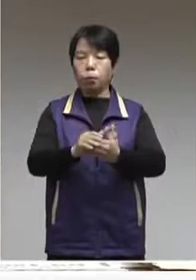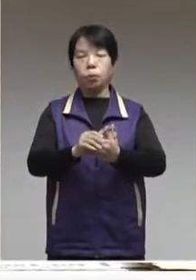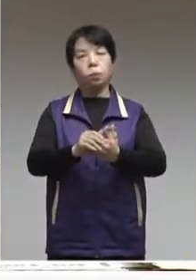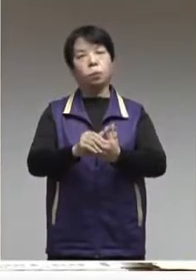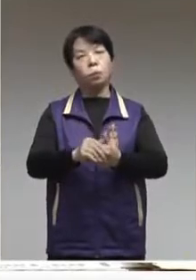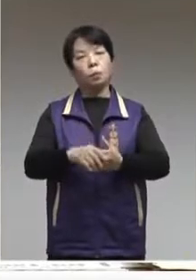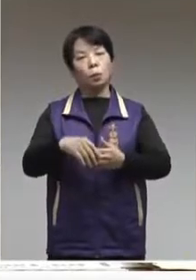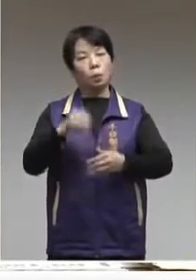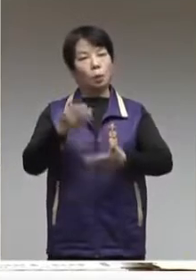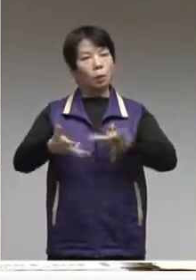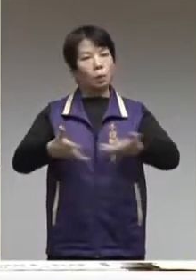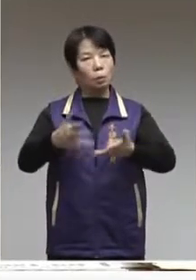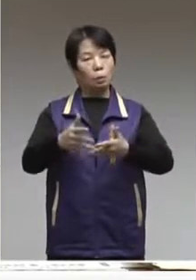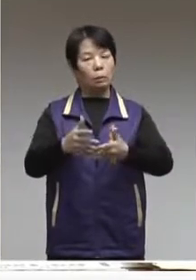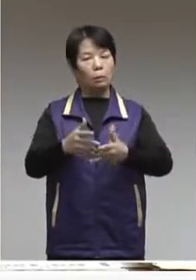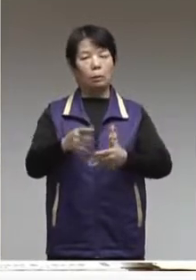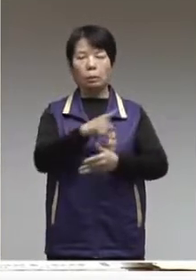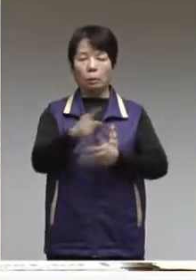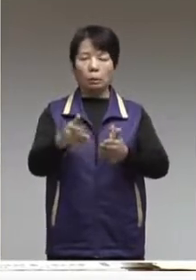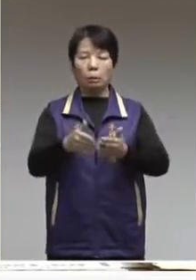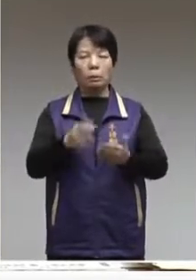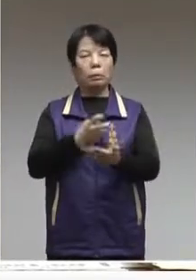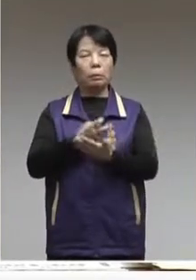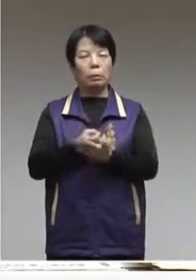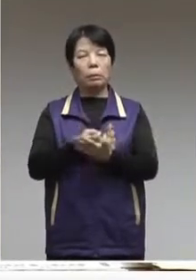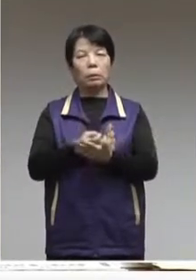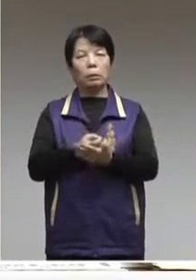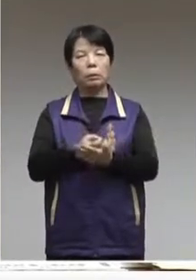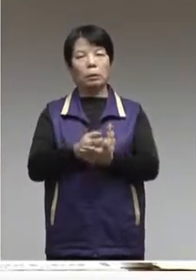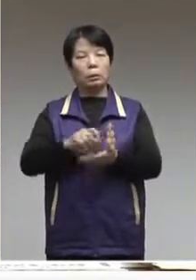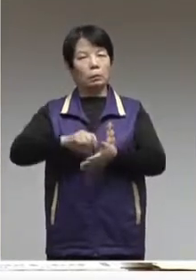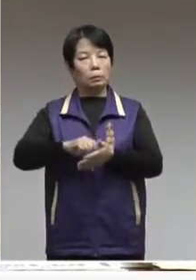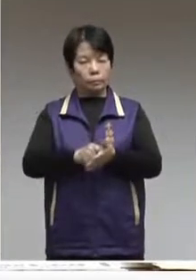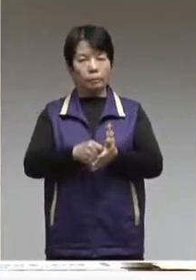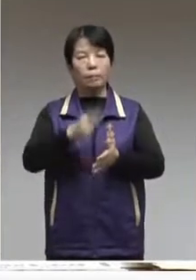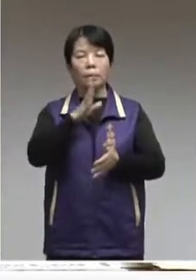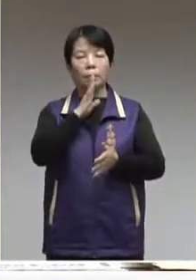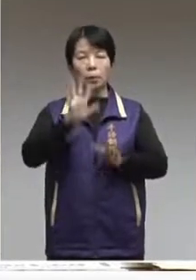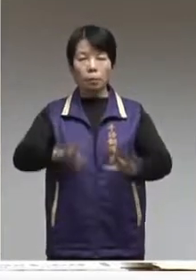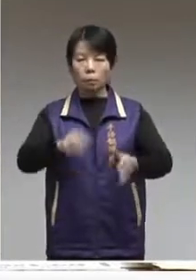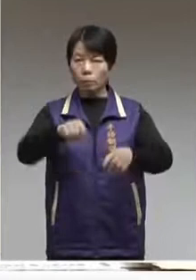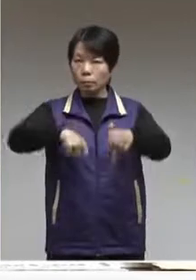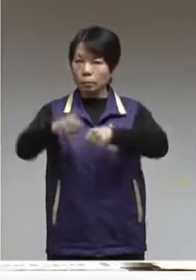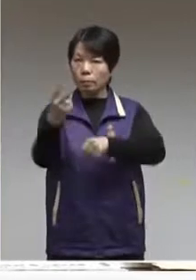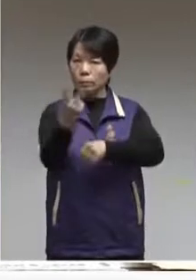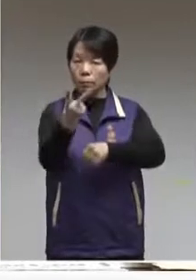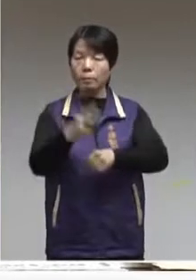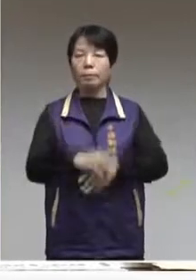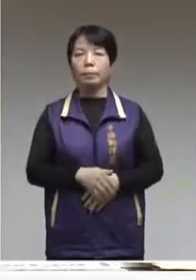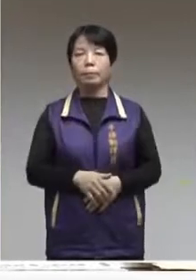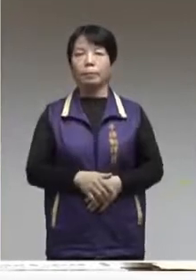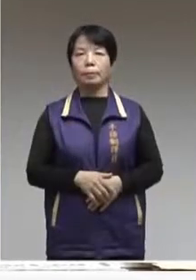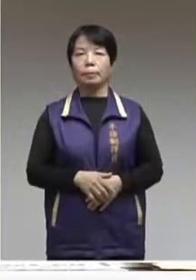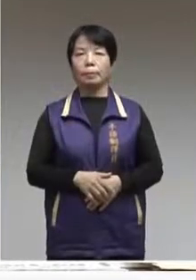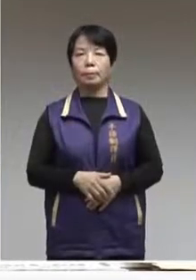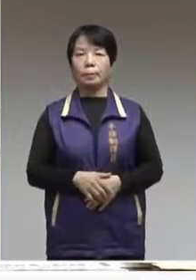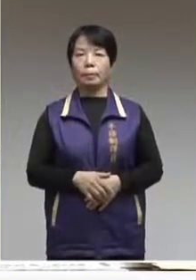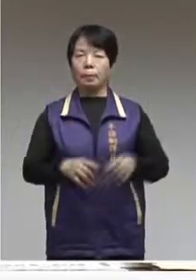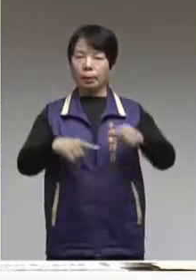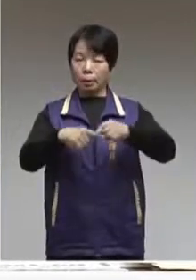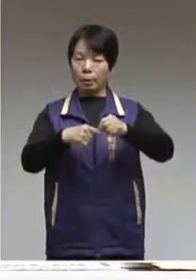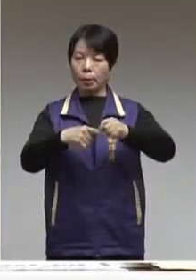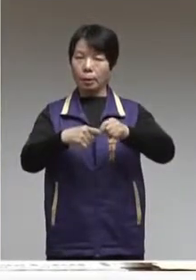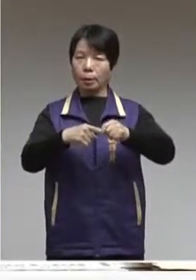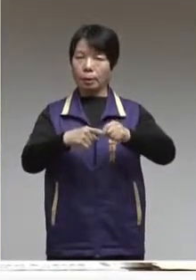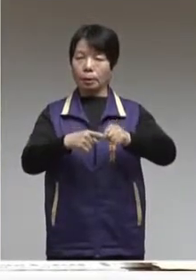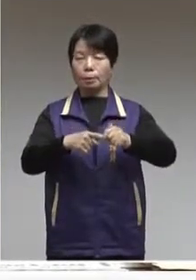的一个挑战，那所以我们采取了两个策略，一个就是透过这个框